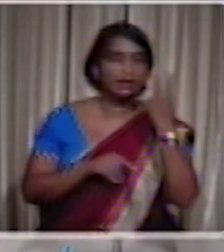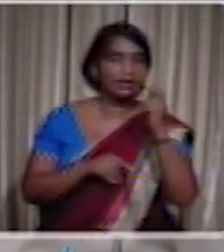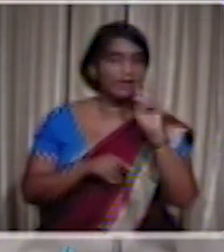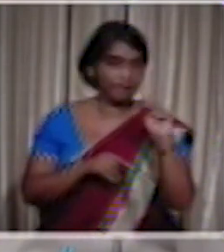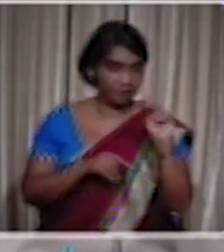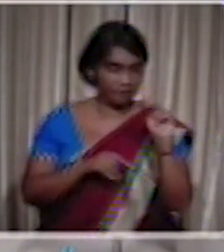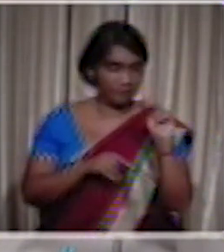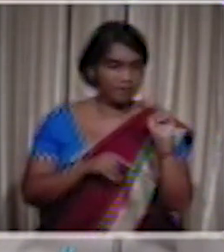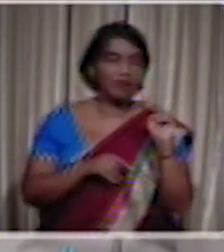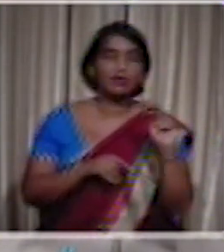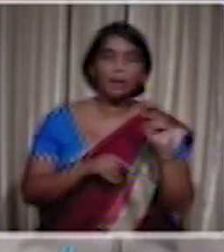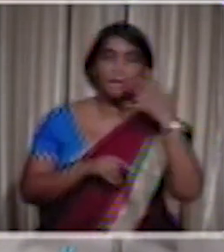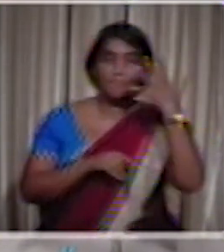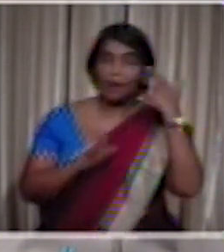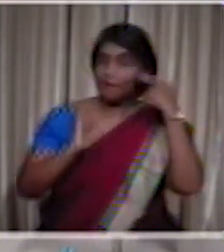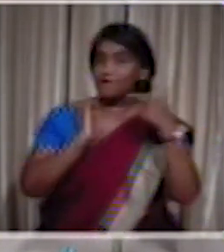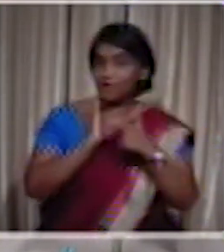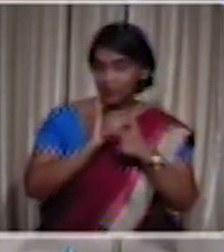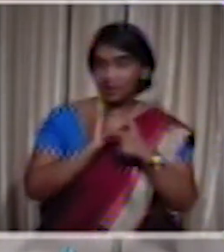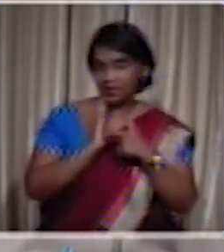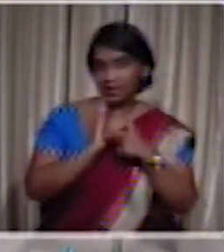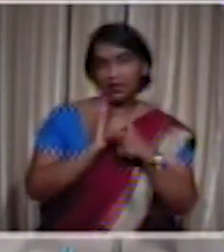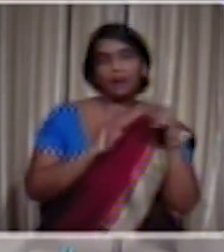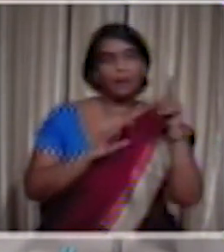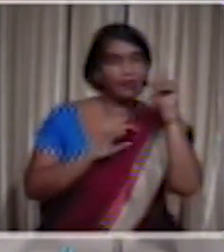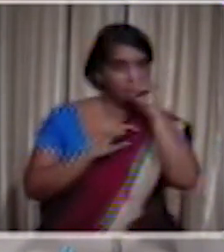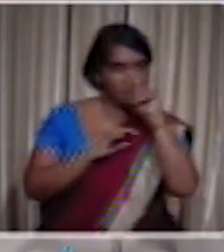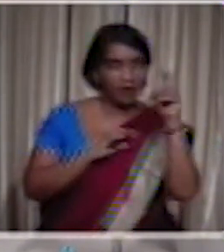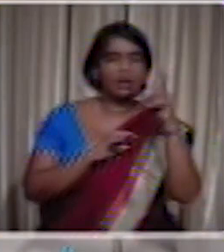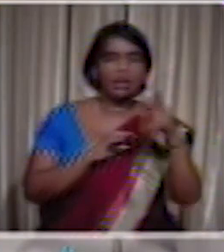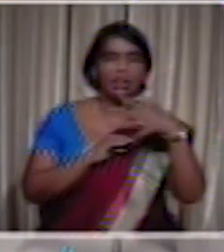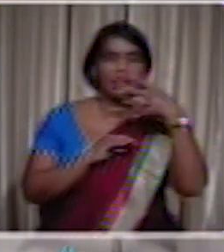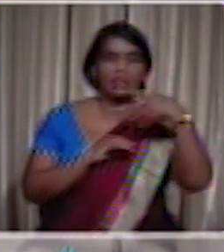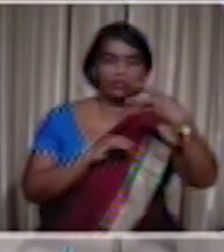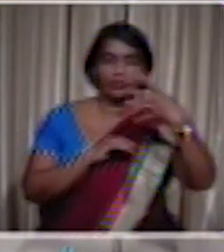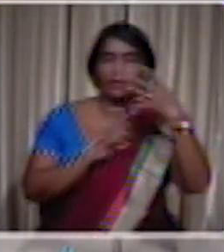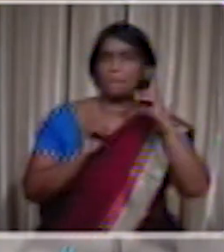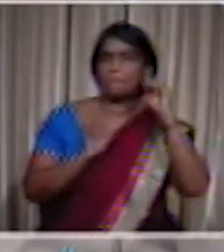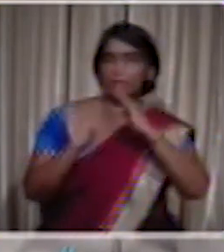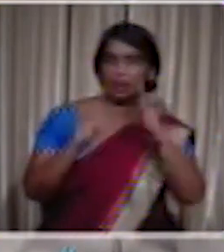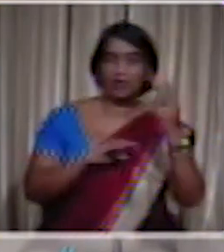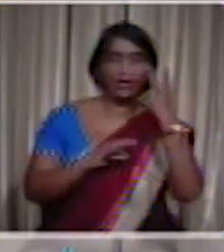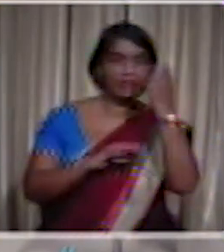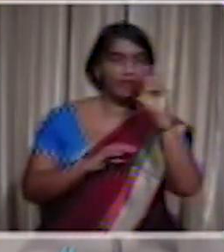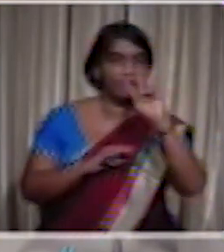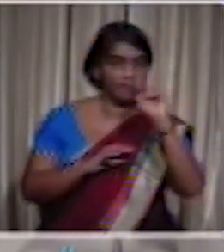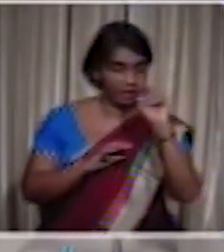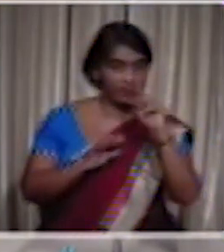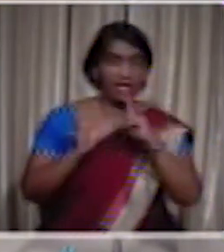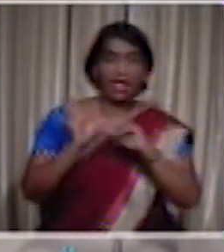2020 පහසෙනී ශිෂ්‍යත් විභාගයේ මාසෙ දින 4ක් ප්‍රමාද වුණා 2020 උසස් පෙළ